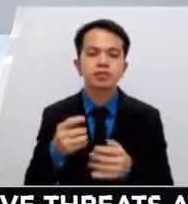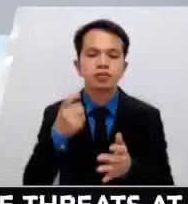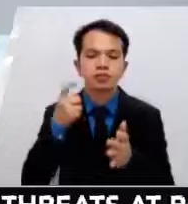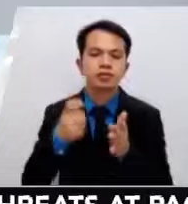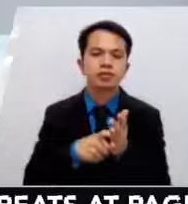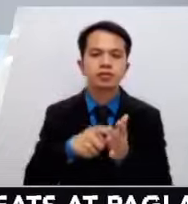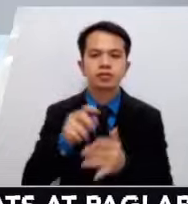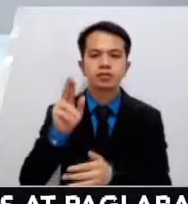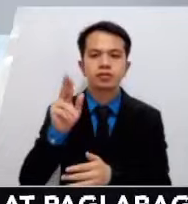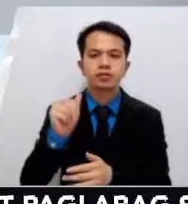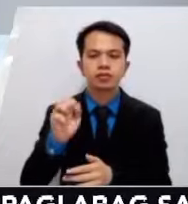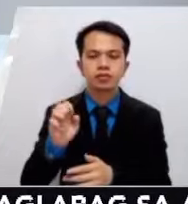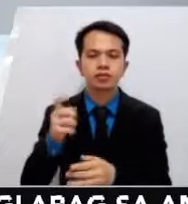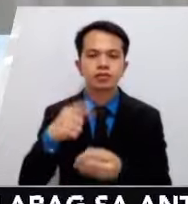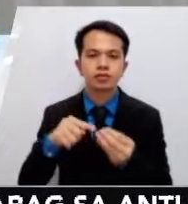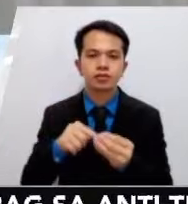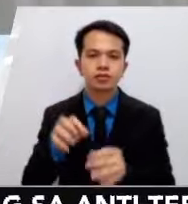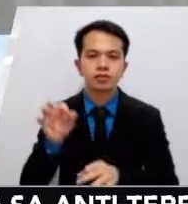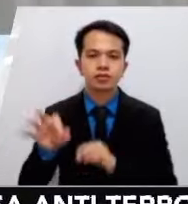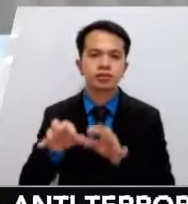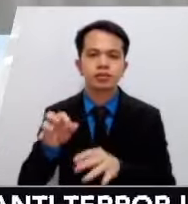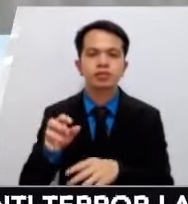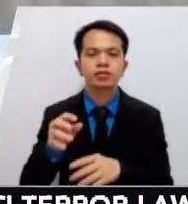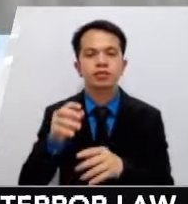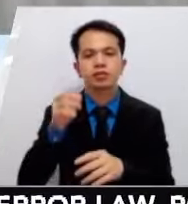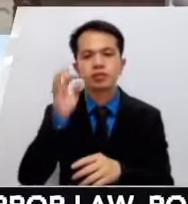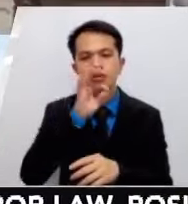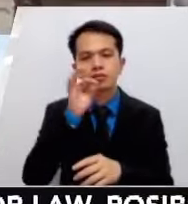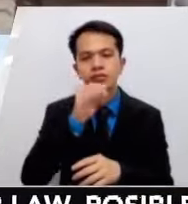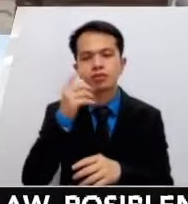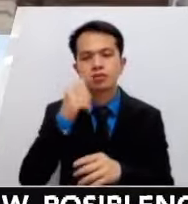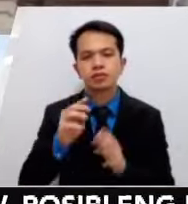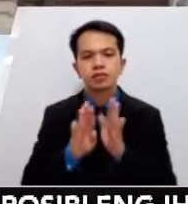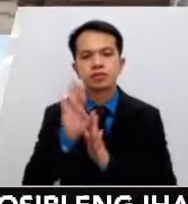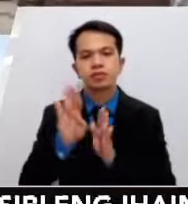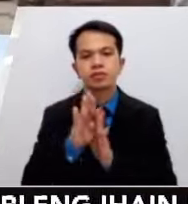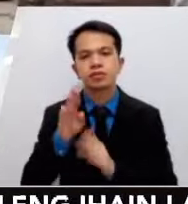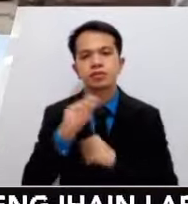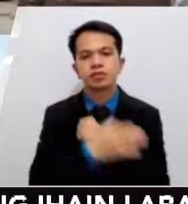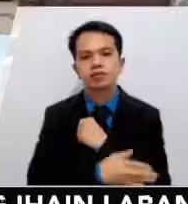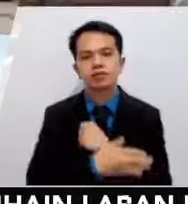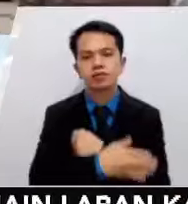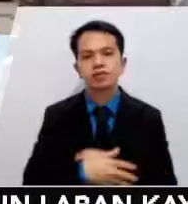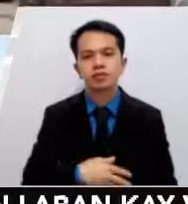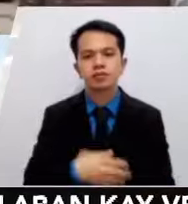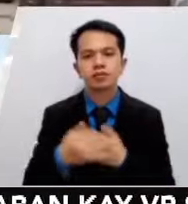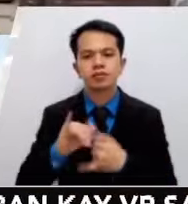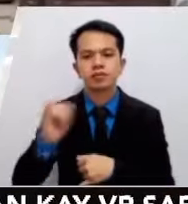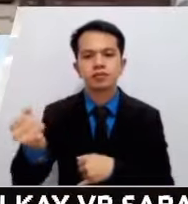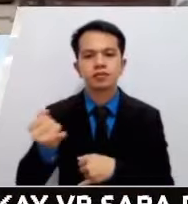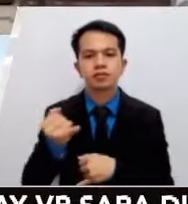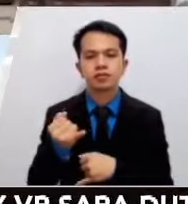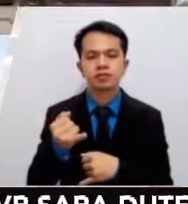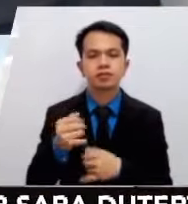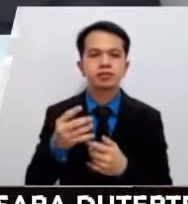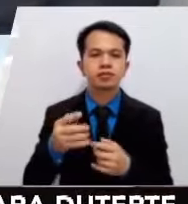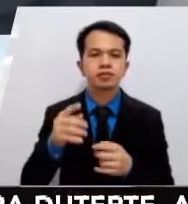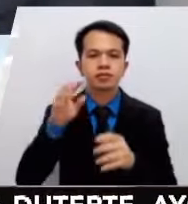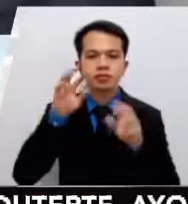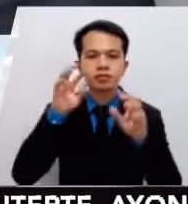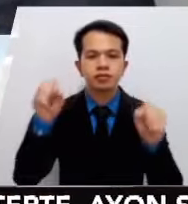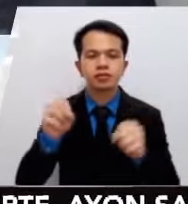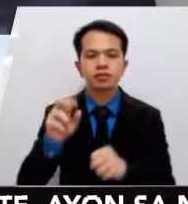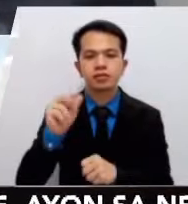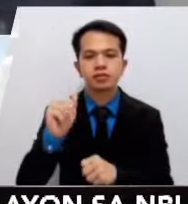ang naging kontribusyon ng mga Pilipino sa kaunlaran ng kanilang bansa. Inimbitahan daw ni Pangulong Marcos ang presidente ng UAE na